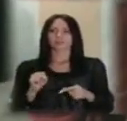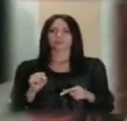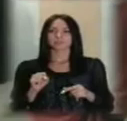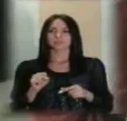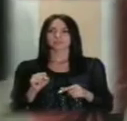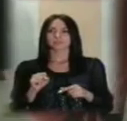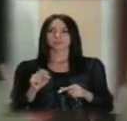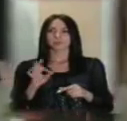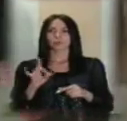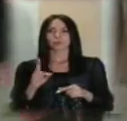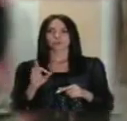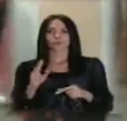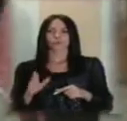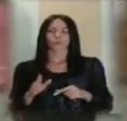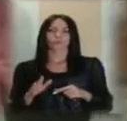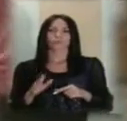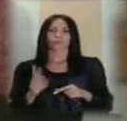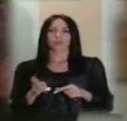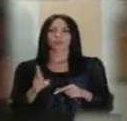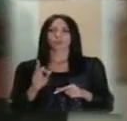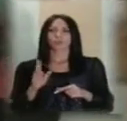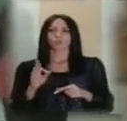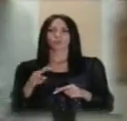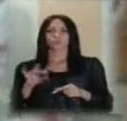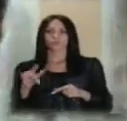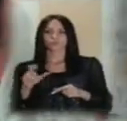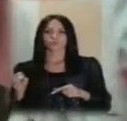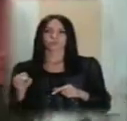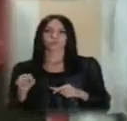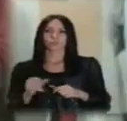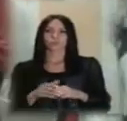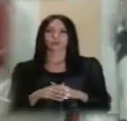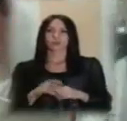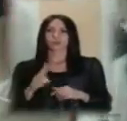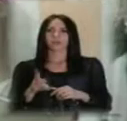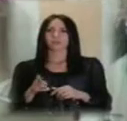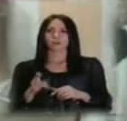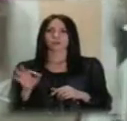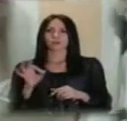Курков, як Кокотюха, Андрій Кокотюха, як Оксана